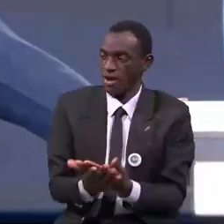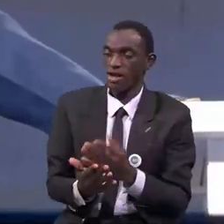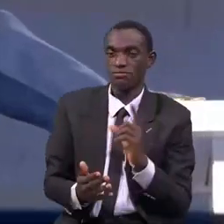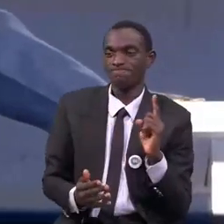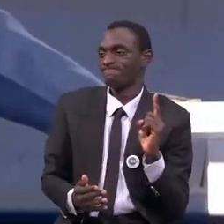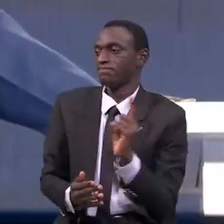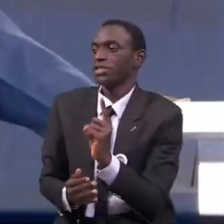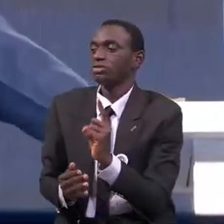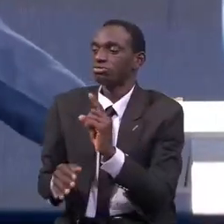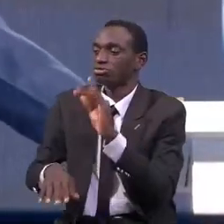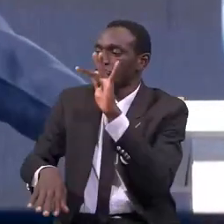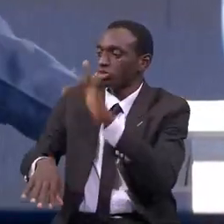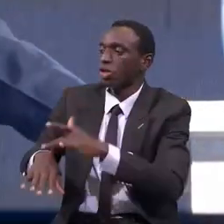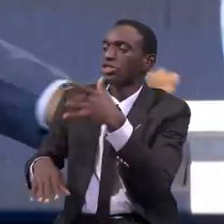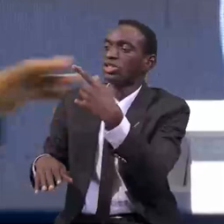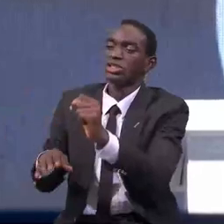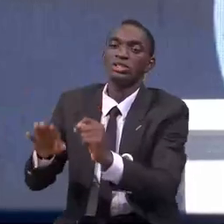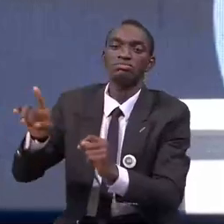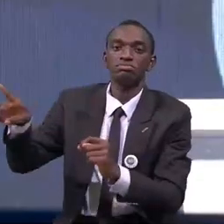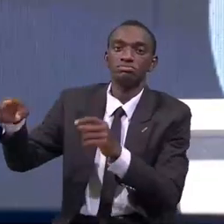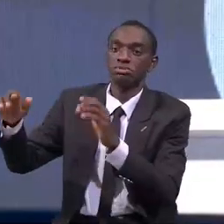il s'approcha et toucha le